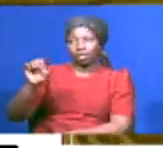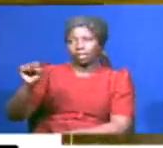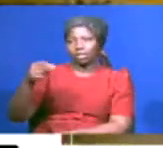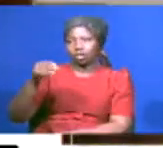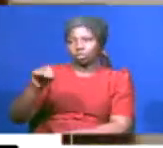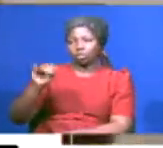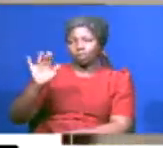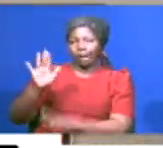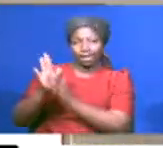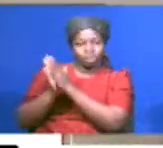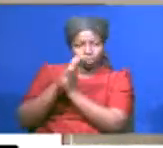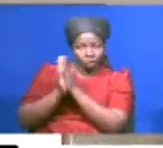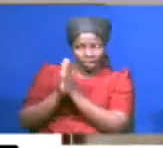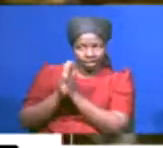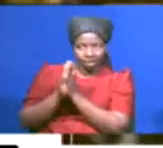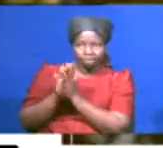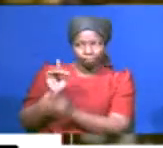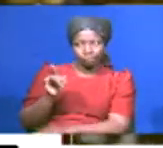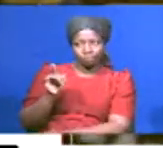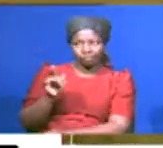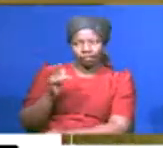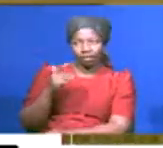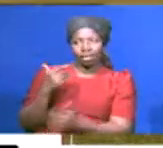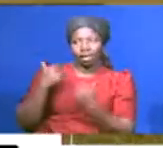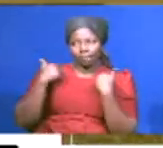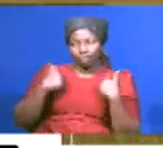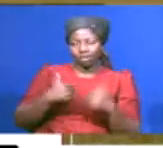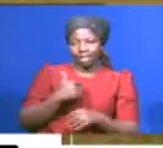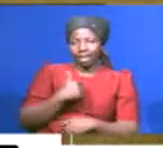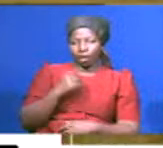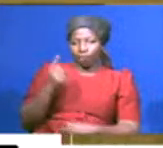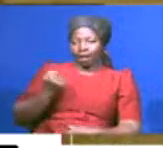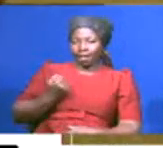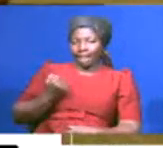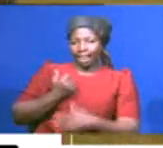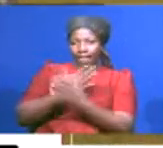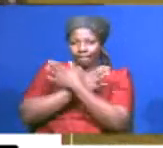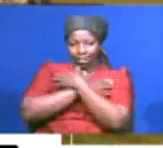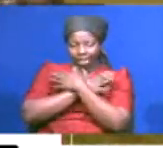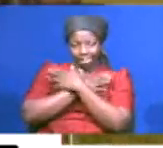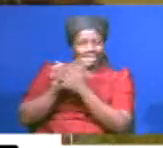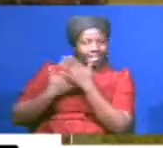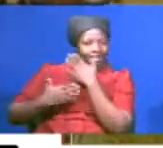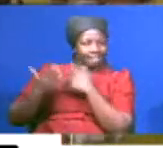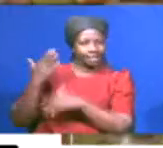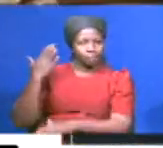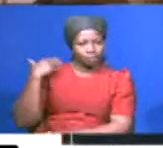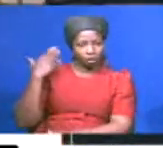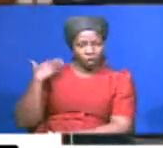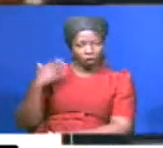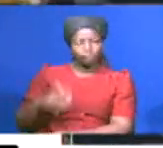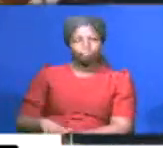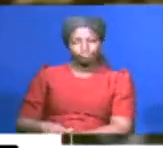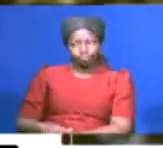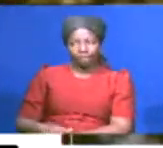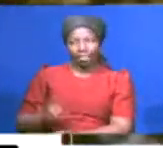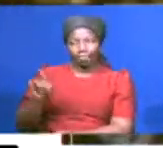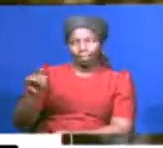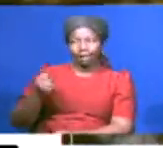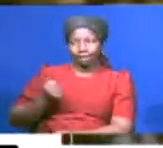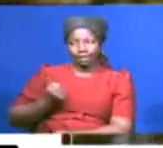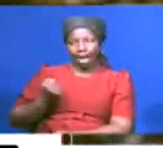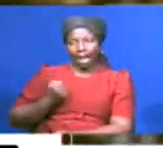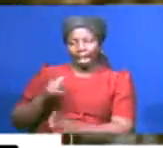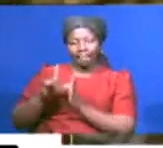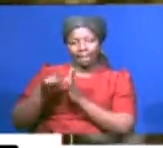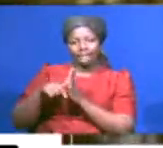yake, nilikuwa na msichana moja rafiki yangu, mm-hmm. mbeleni. Mm-hmm. Sasa ule msichana, tukawachana,